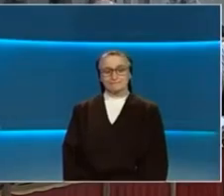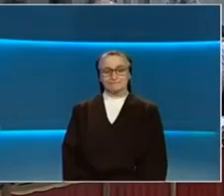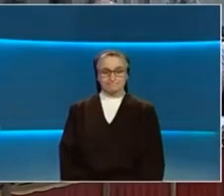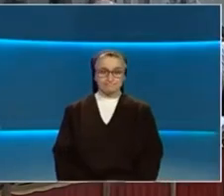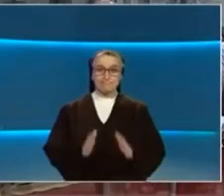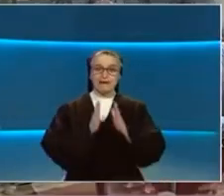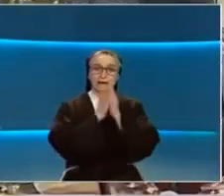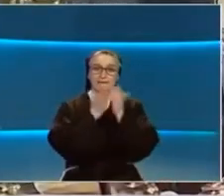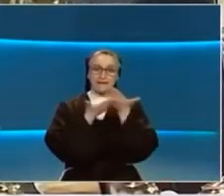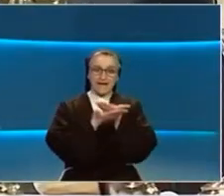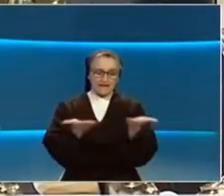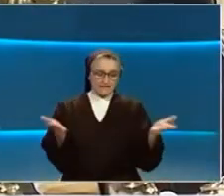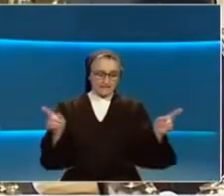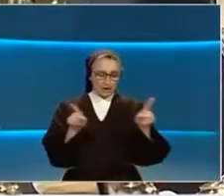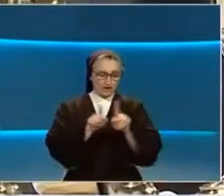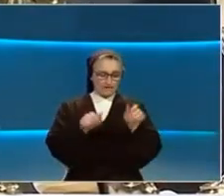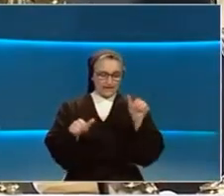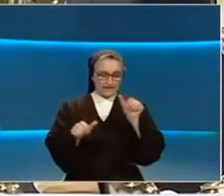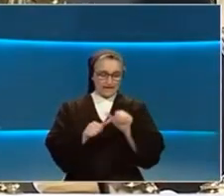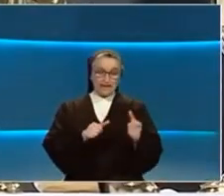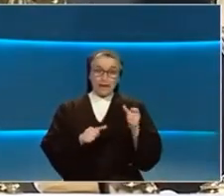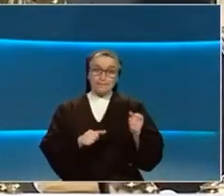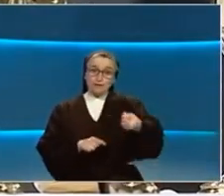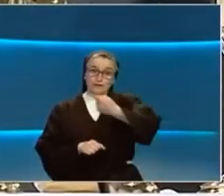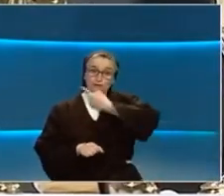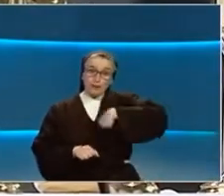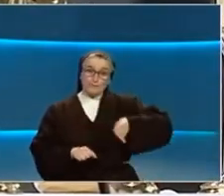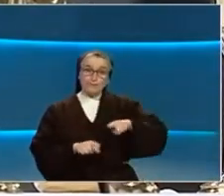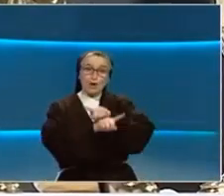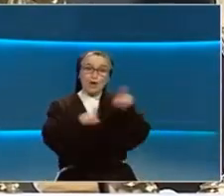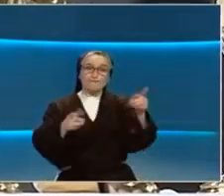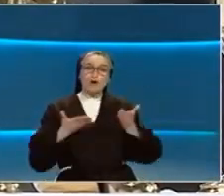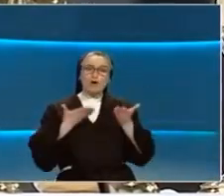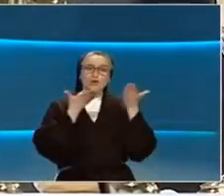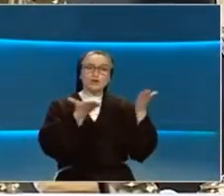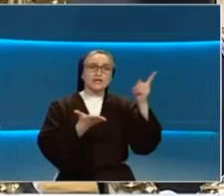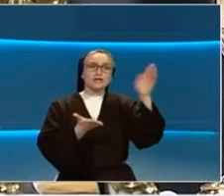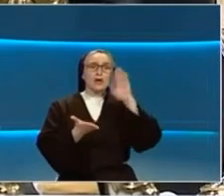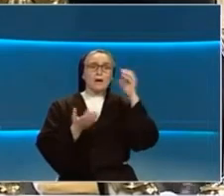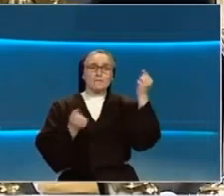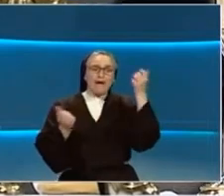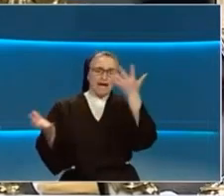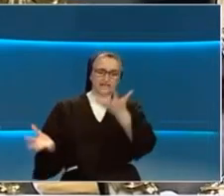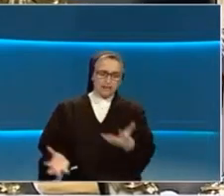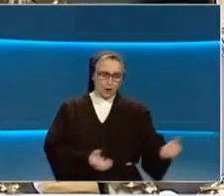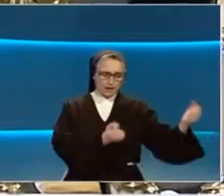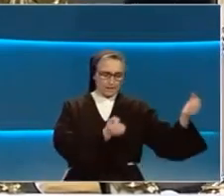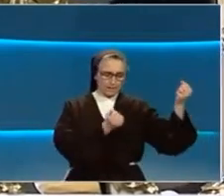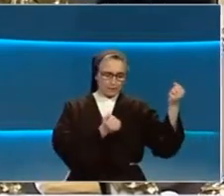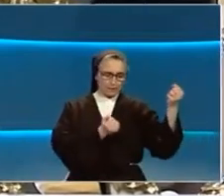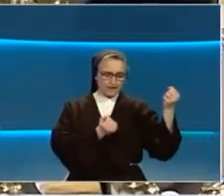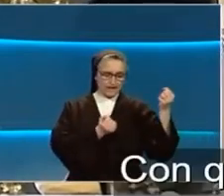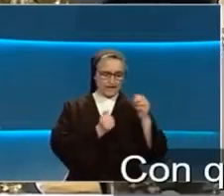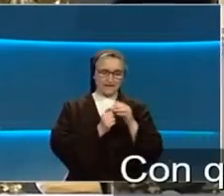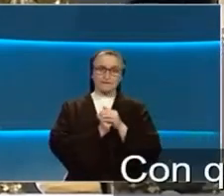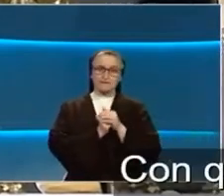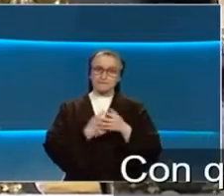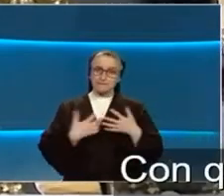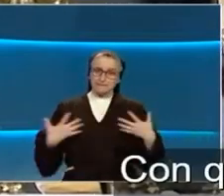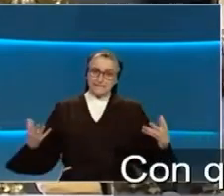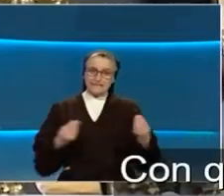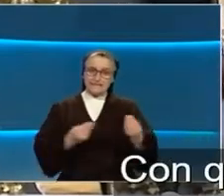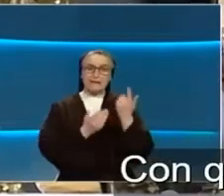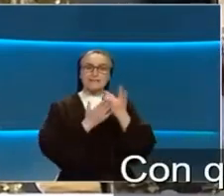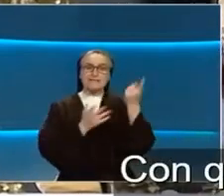Orate fratres, ut meum ac vestrum sacrificium acceptabile fiat apud Deum Patrem